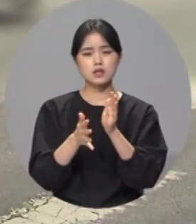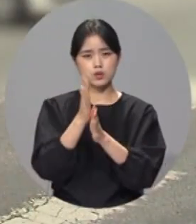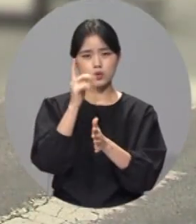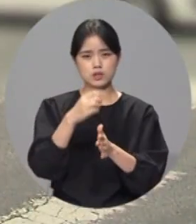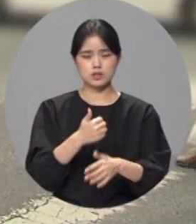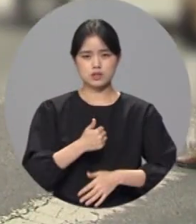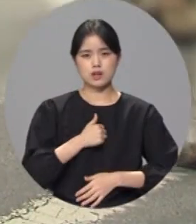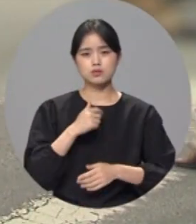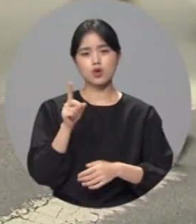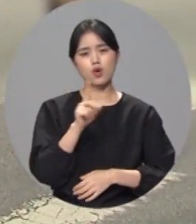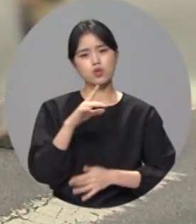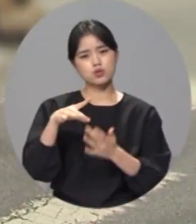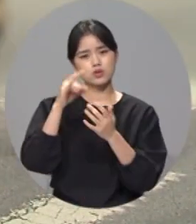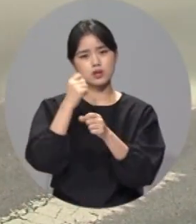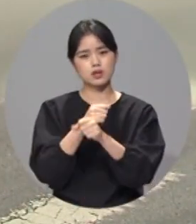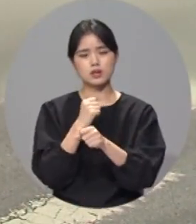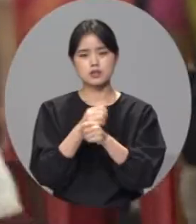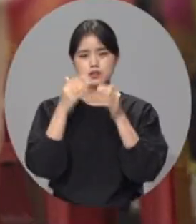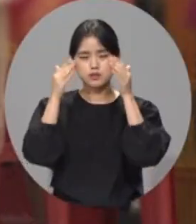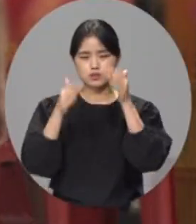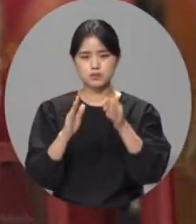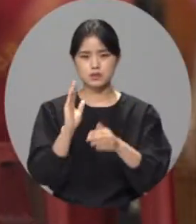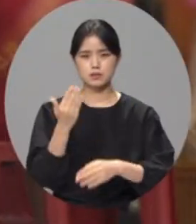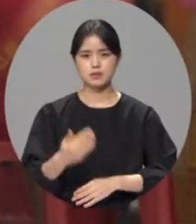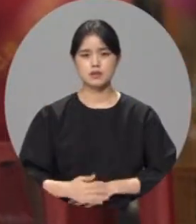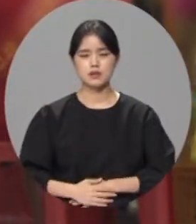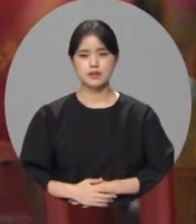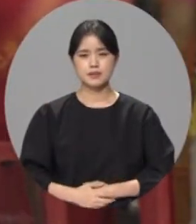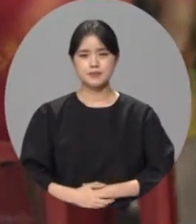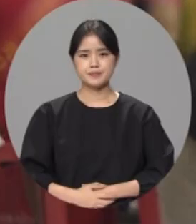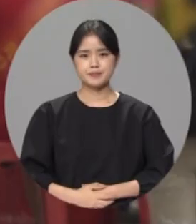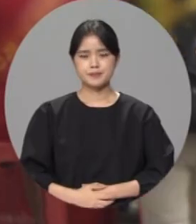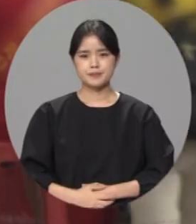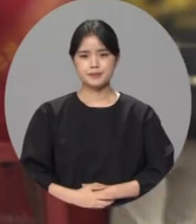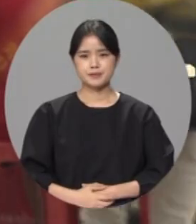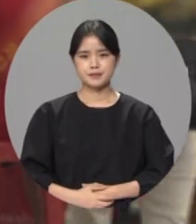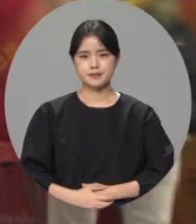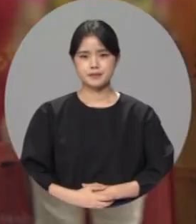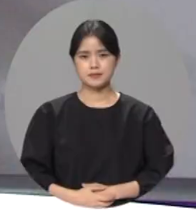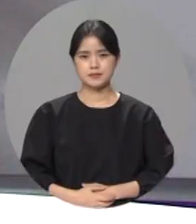시민들은 어떤 선택을 할지 벌써부터 주목됩니다. MBC 뉴스 송인호입니다.